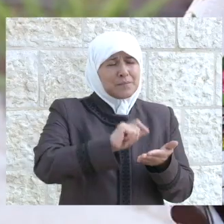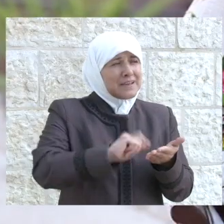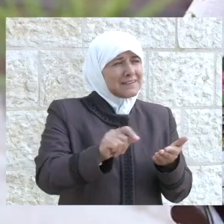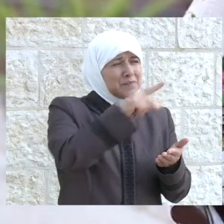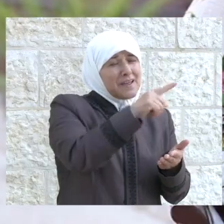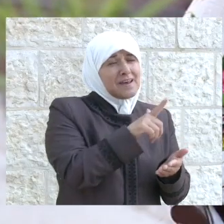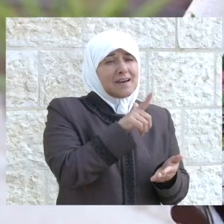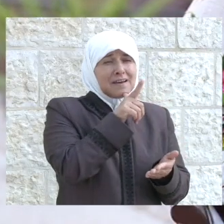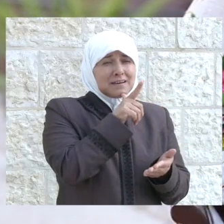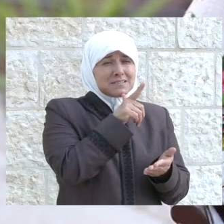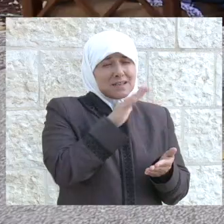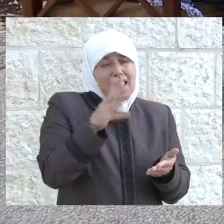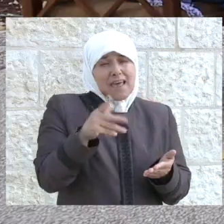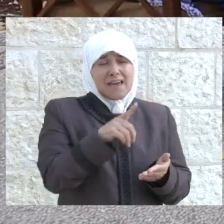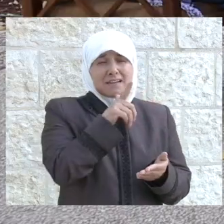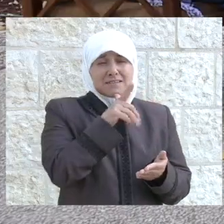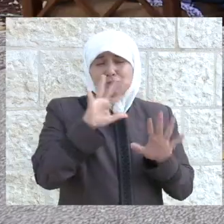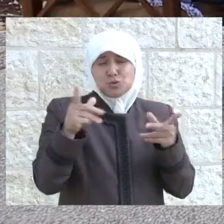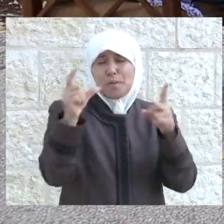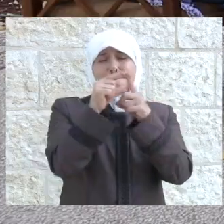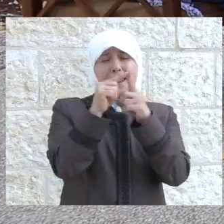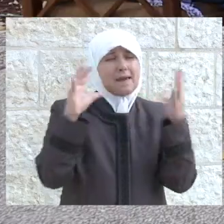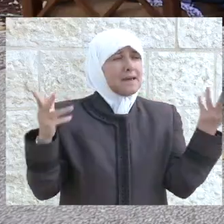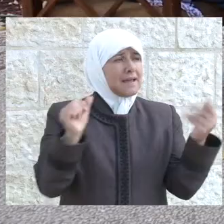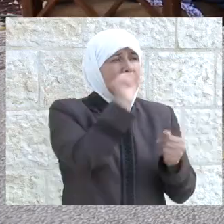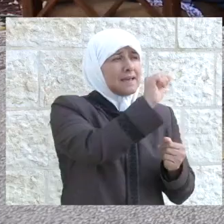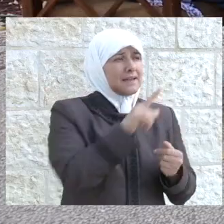الفخر فيك يا ياسمين. شكراً. احكي لنا هاي الرواية شو بتعني لك؟